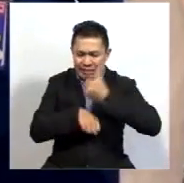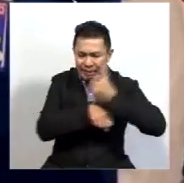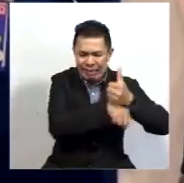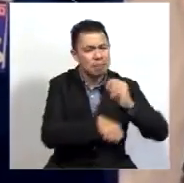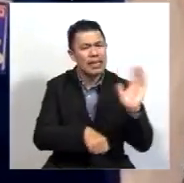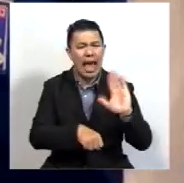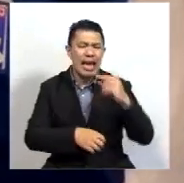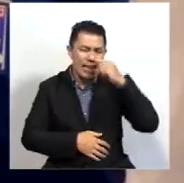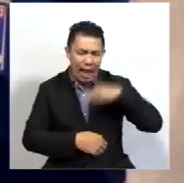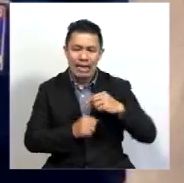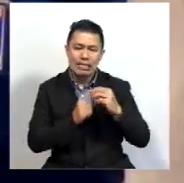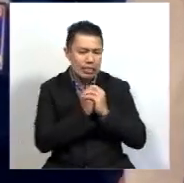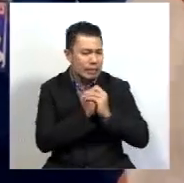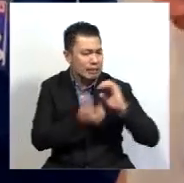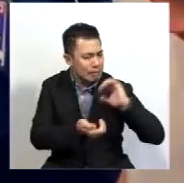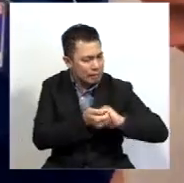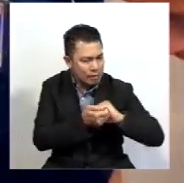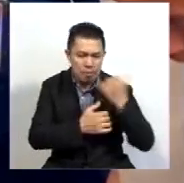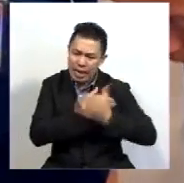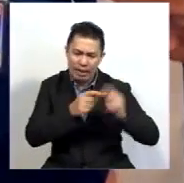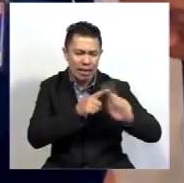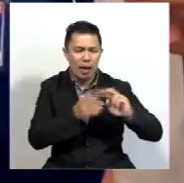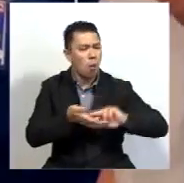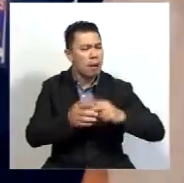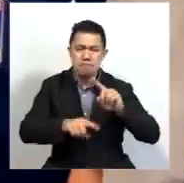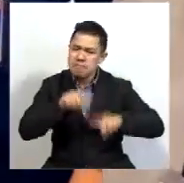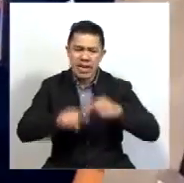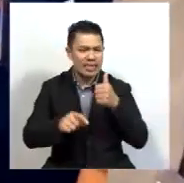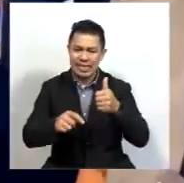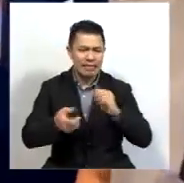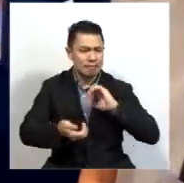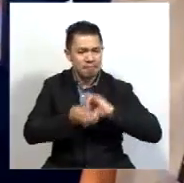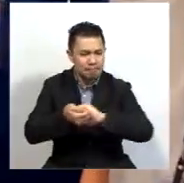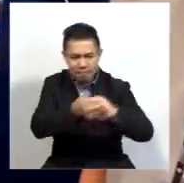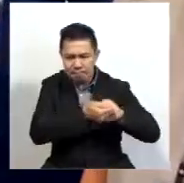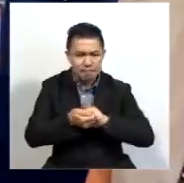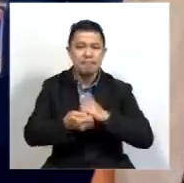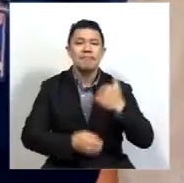ราะว่าความสัมพันธ์ระหว่างไทยกับจีนรวมทั้งทุกๆประเทศเนี่ยก็เป็นมิตรภาพที่ดีต่อกันครับ